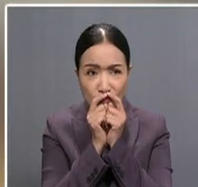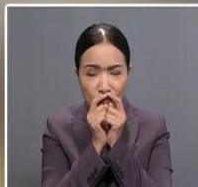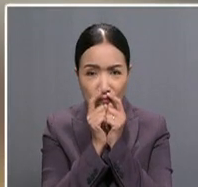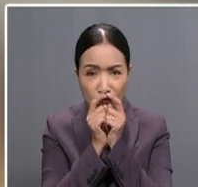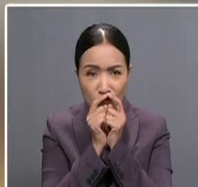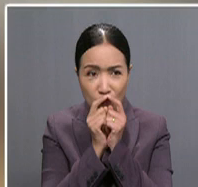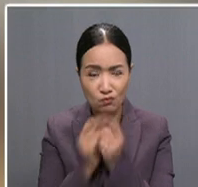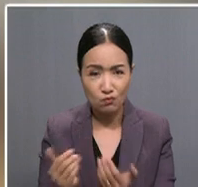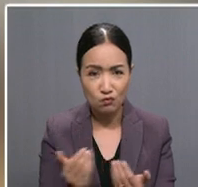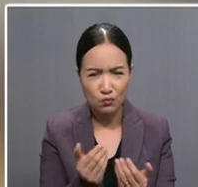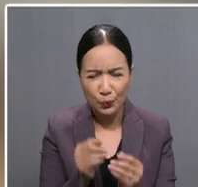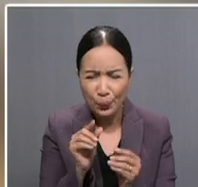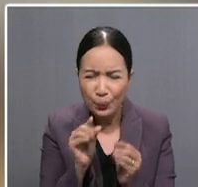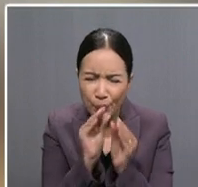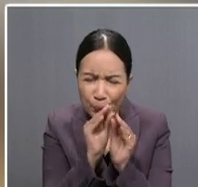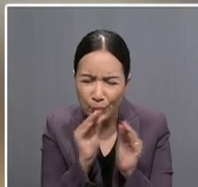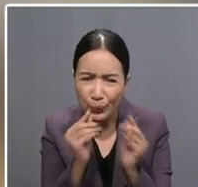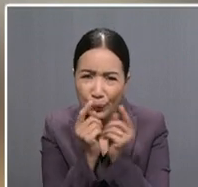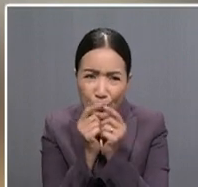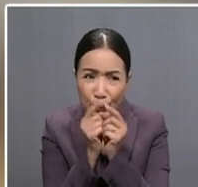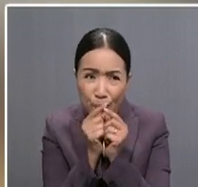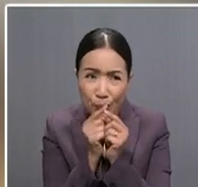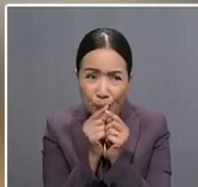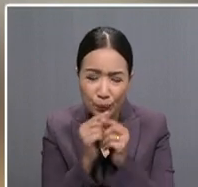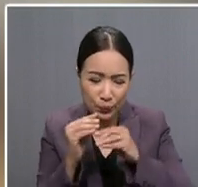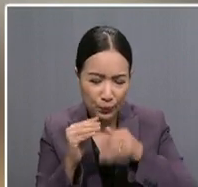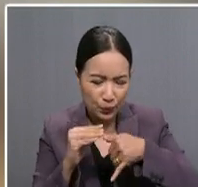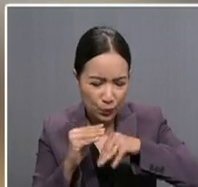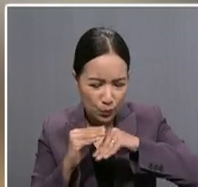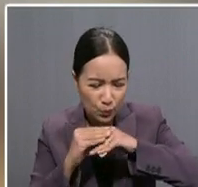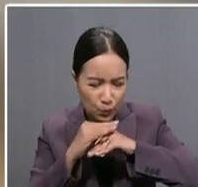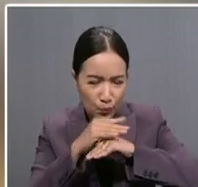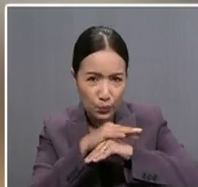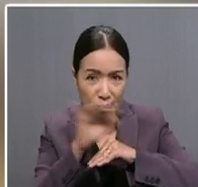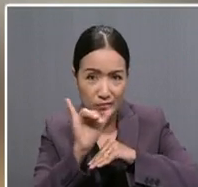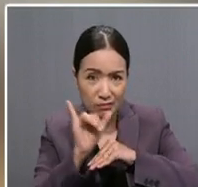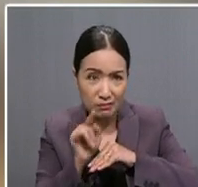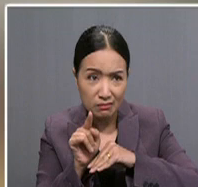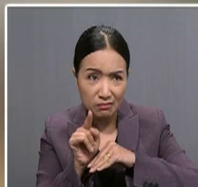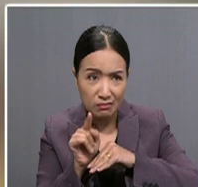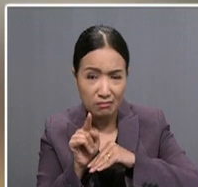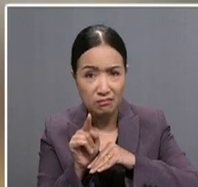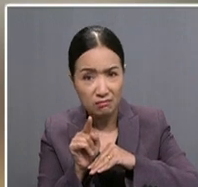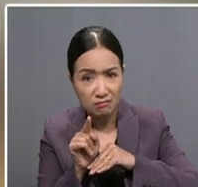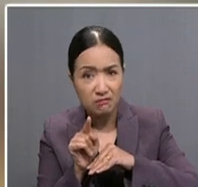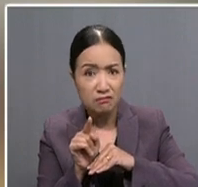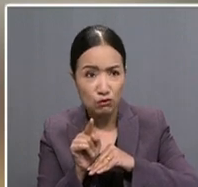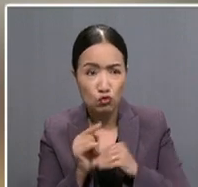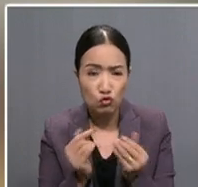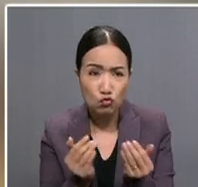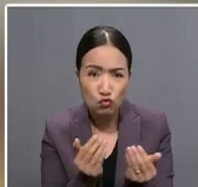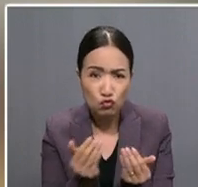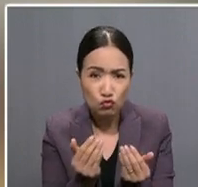หนูอาจจะเป็นหนูที่ยังไม่มีขนเยอะอาจจะหนูที่ยังไม่มีขนเยอะเป็นลูกหนู